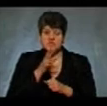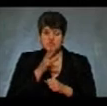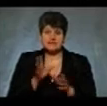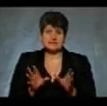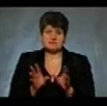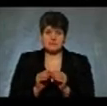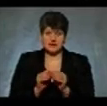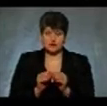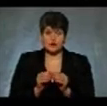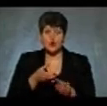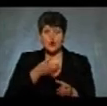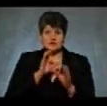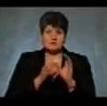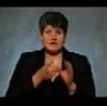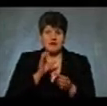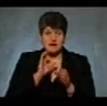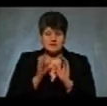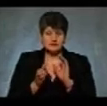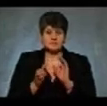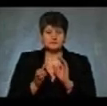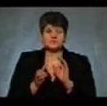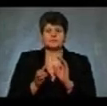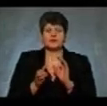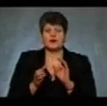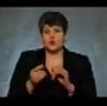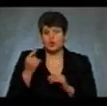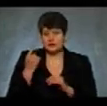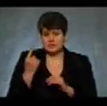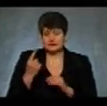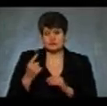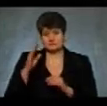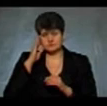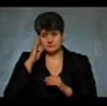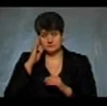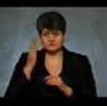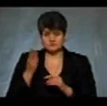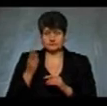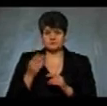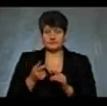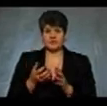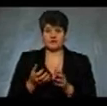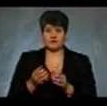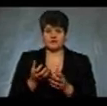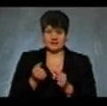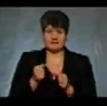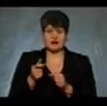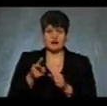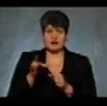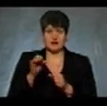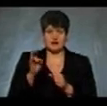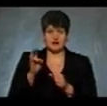спільного розпивання спиртних напоїв один з присутніх у вказаній кімнаті взяв вказану гранату в